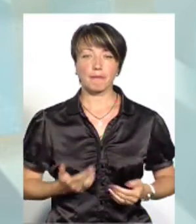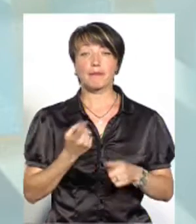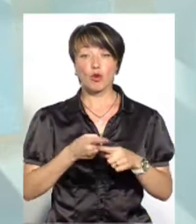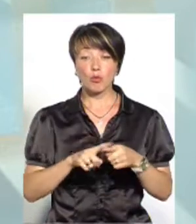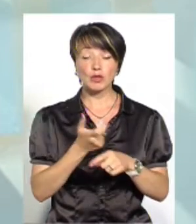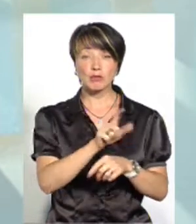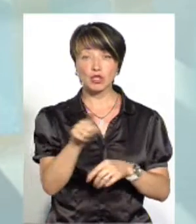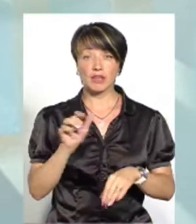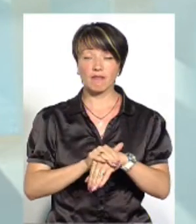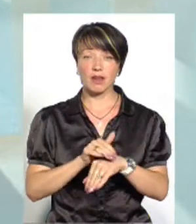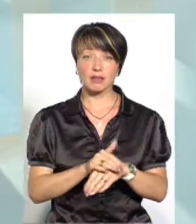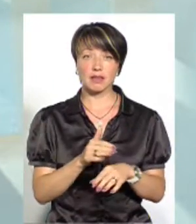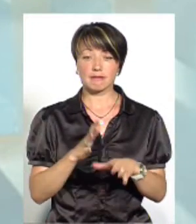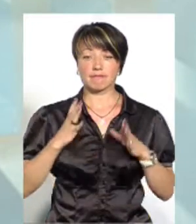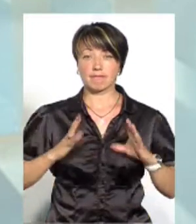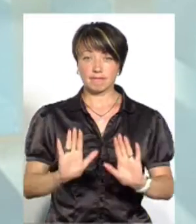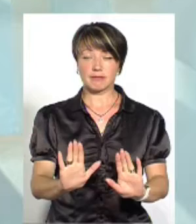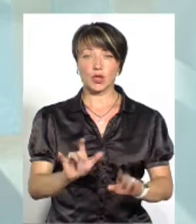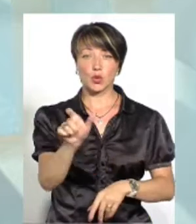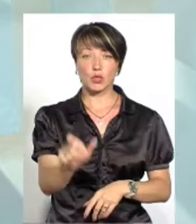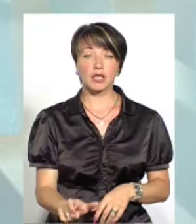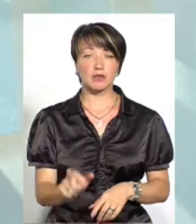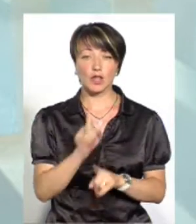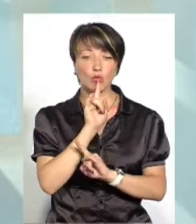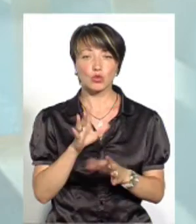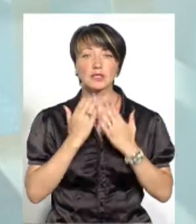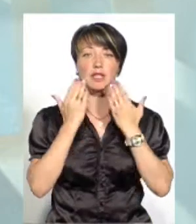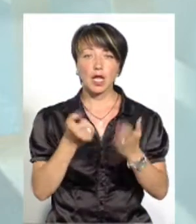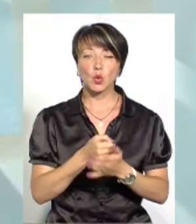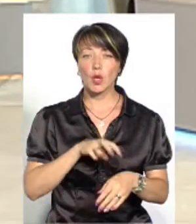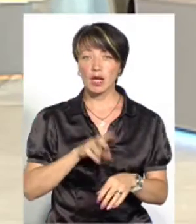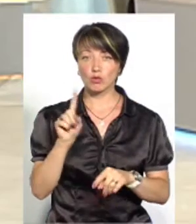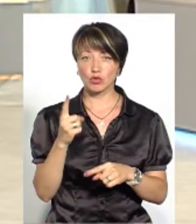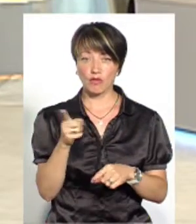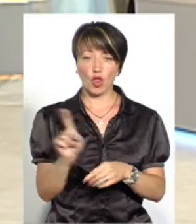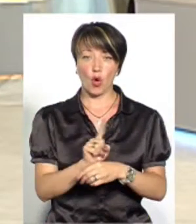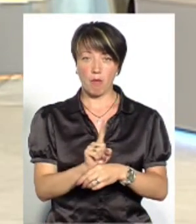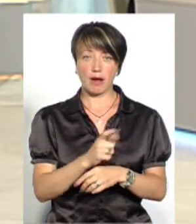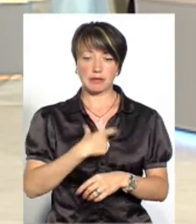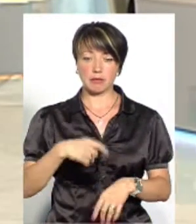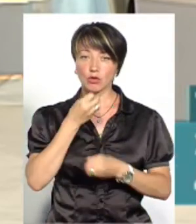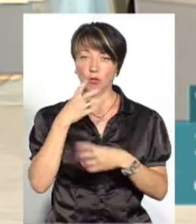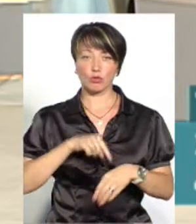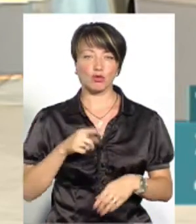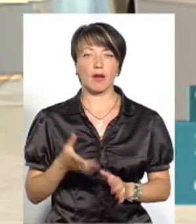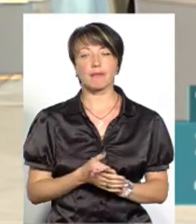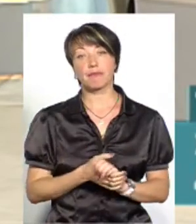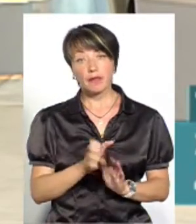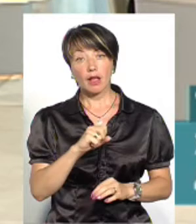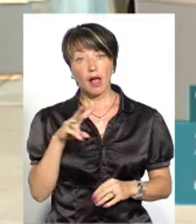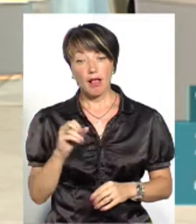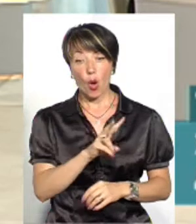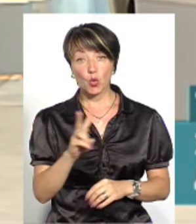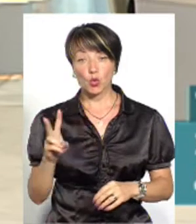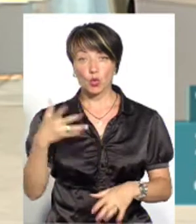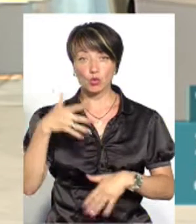Тому здебільшого такий фактор стримування самої людини, що він не буде звертатися до лікаря, тому що він нормально, він себе гарно почуває. Але ті,